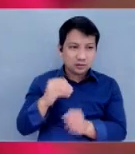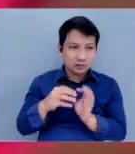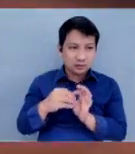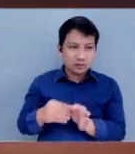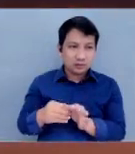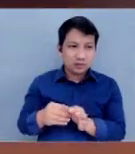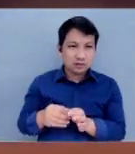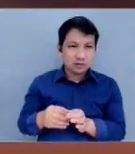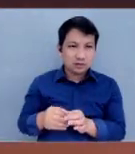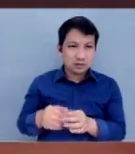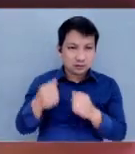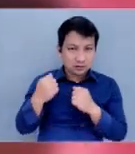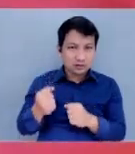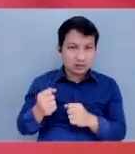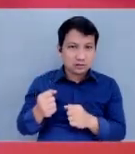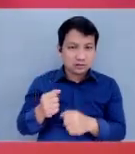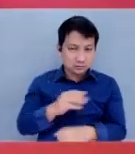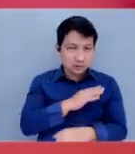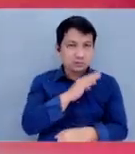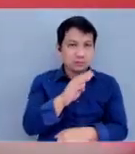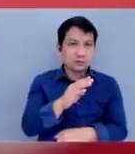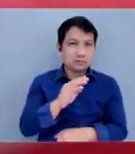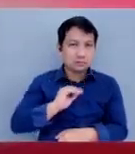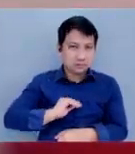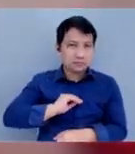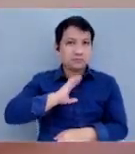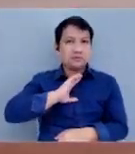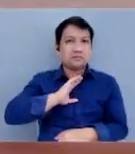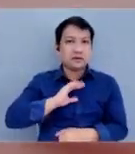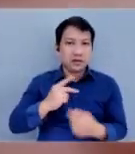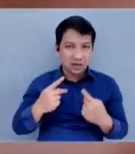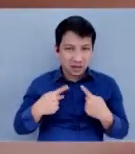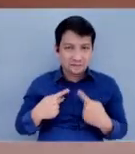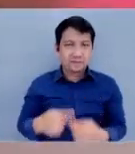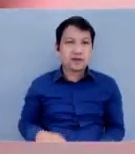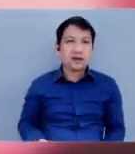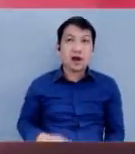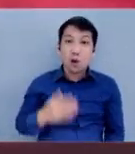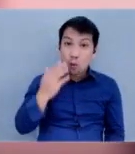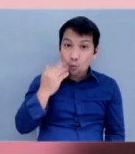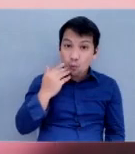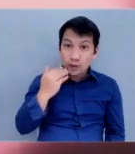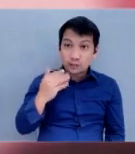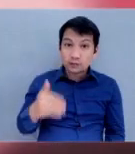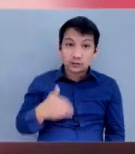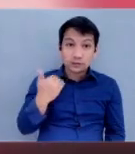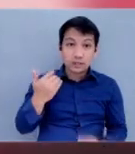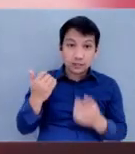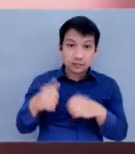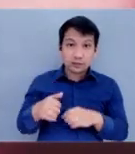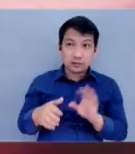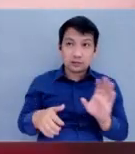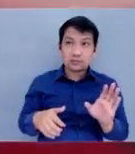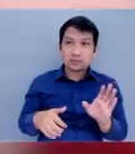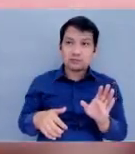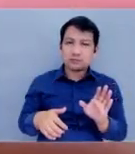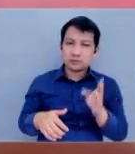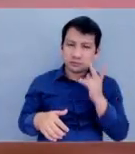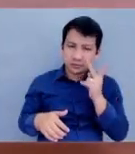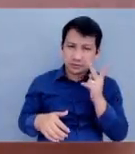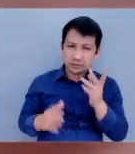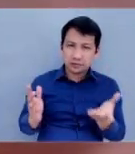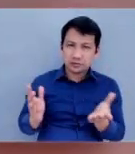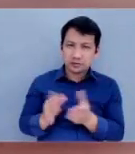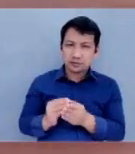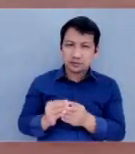Lumalakas po yung loob niya. Yun lang yung wanting. Opo. Kasi ilang beses na po siyang nagkaroon ng event, kada tingin niya po talaga sa akin,